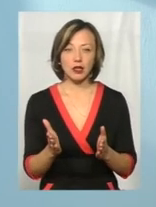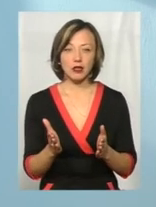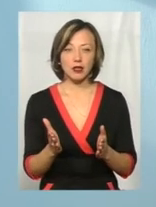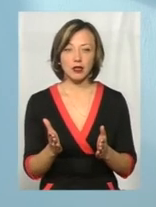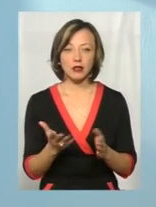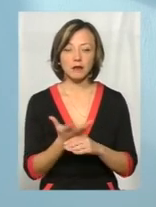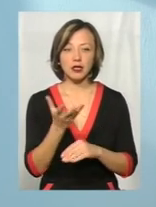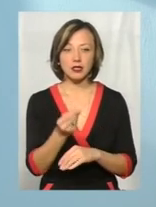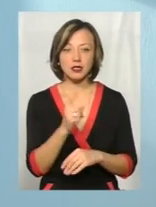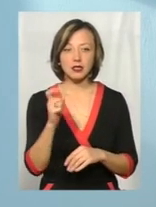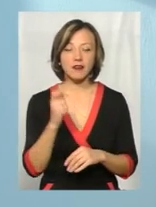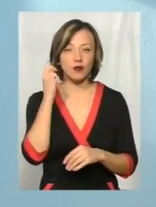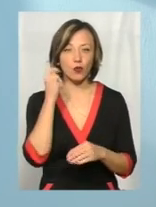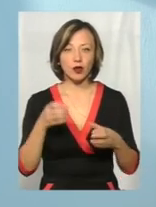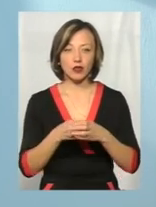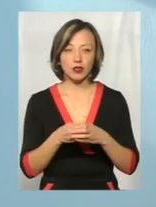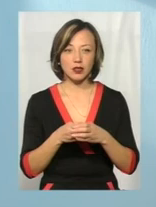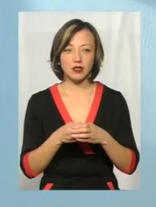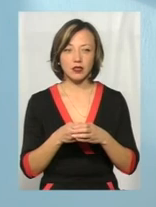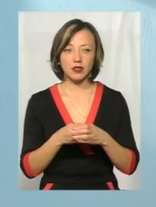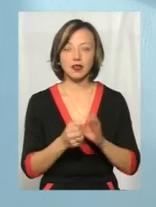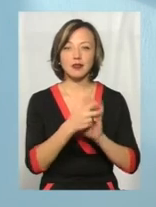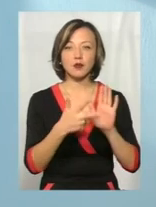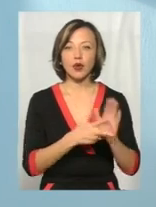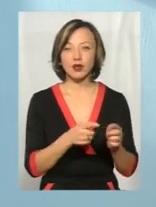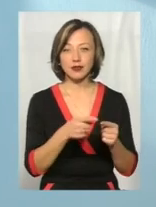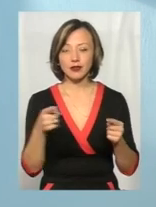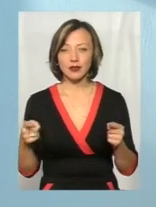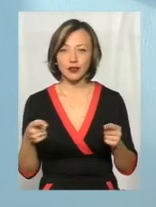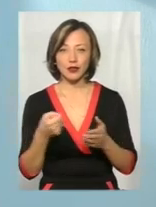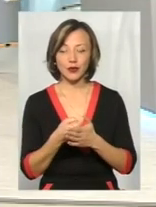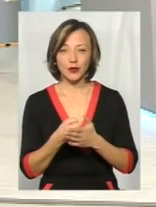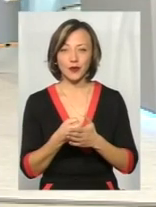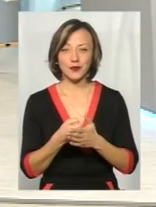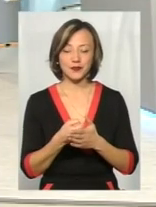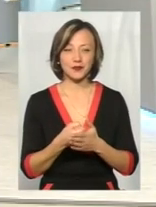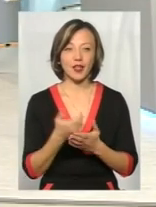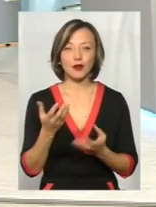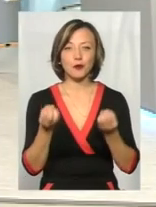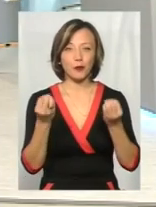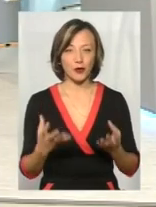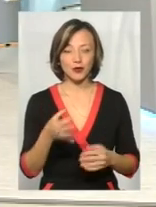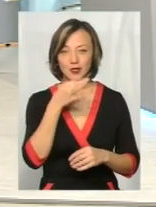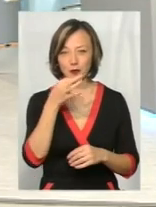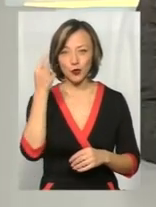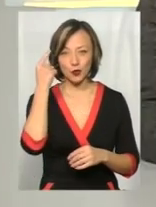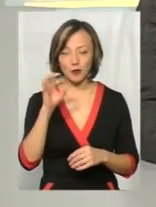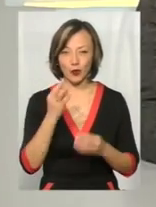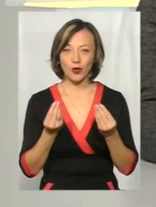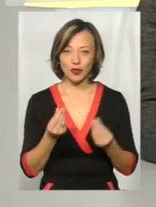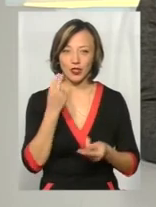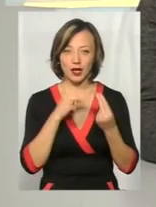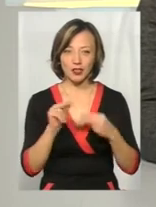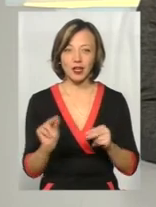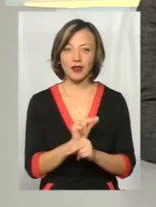найменше будуть платити за вікову категорію від 18 років до... Тобто, якщо так просто подумати про гроші, то